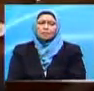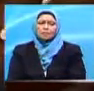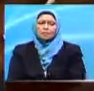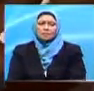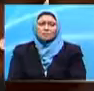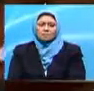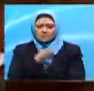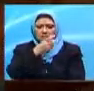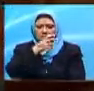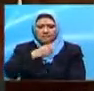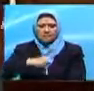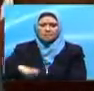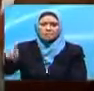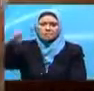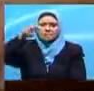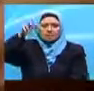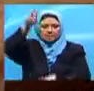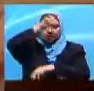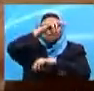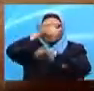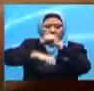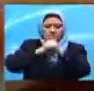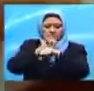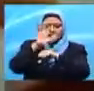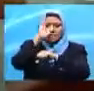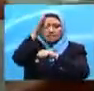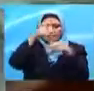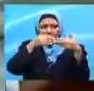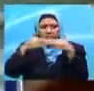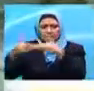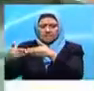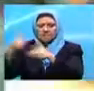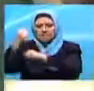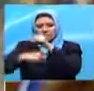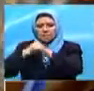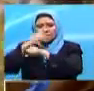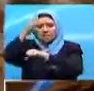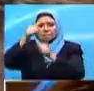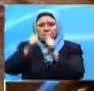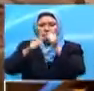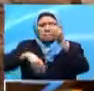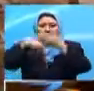memasuki tahun kelima akan diteruskan pada tahun hadapan dengan beberapa program tambahan